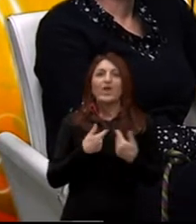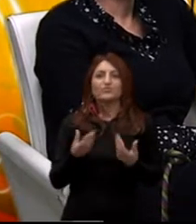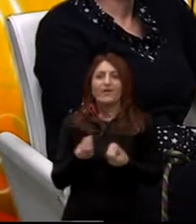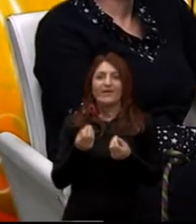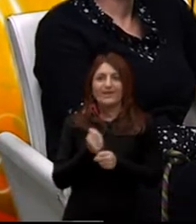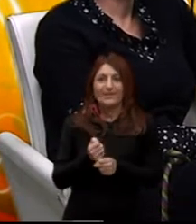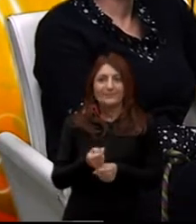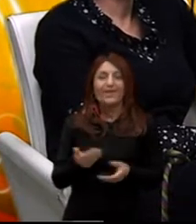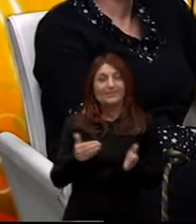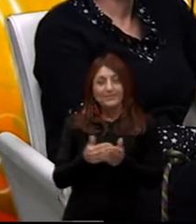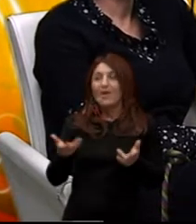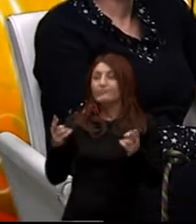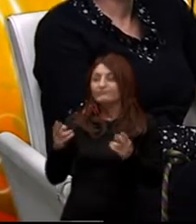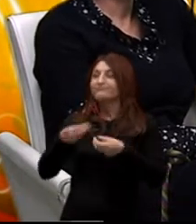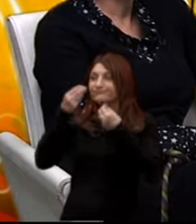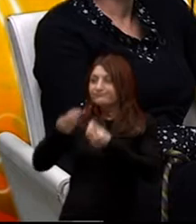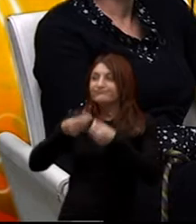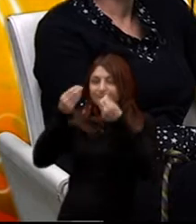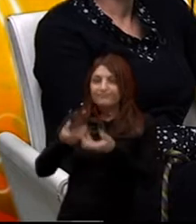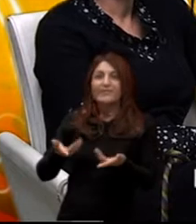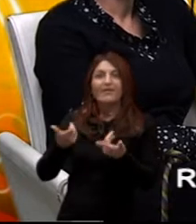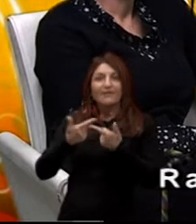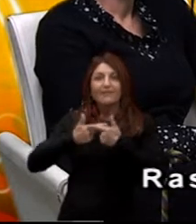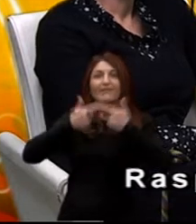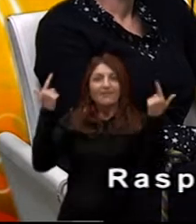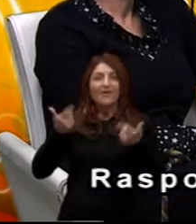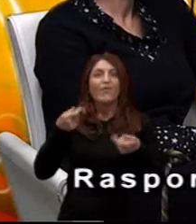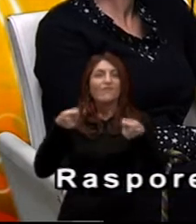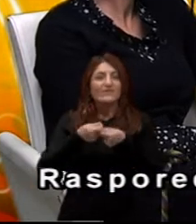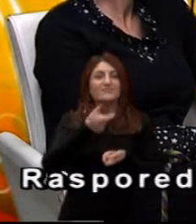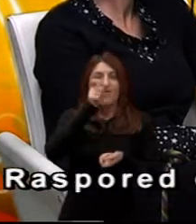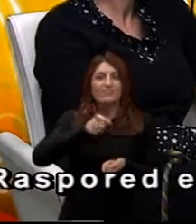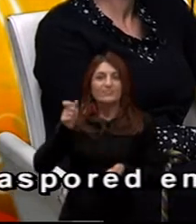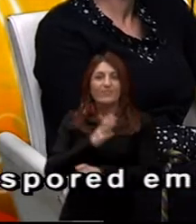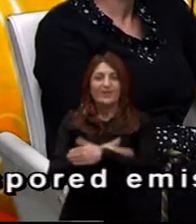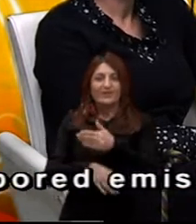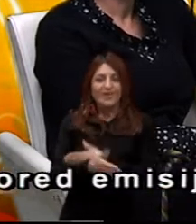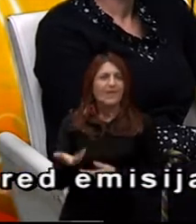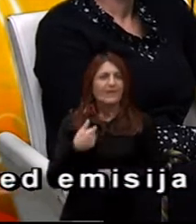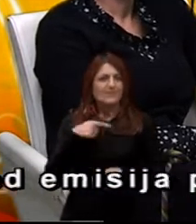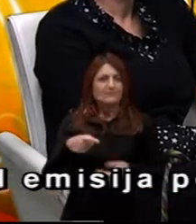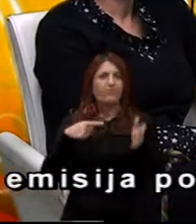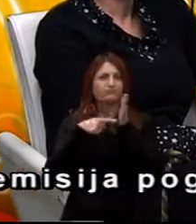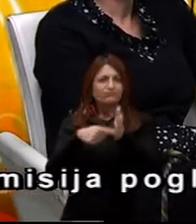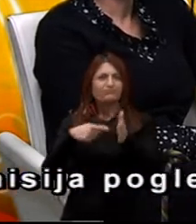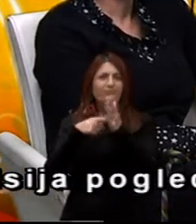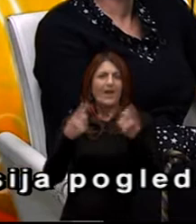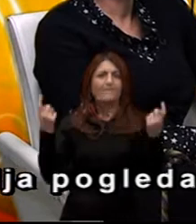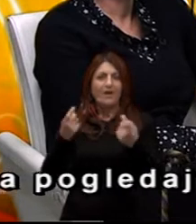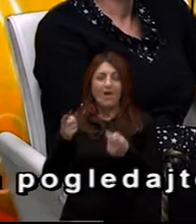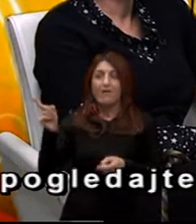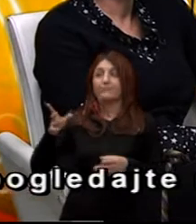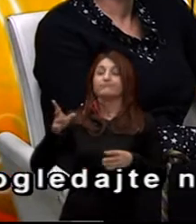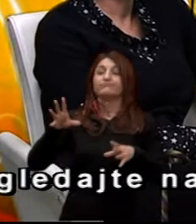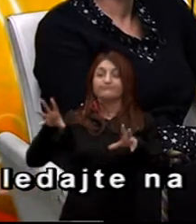važnim upoznati poslodavce s tom cijelom pričom i na one koji se nakon tih svih naših prezentacija odluče i